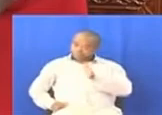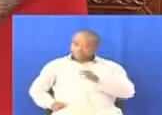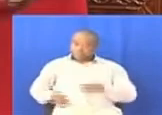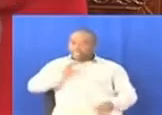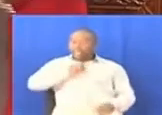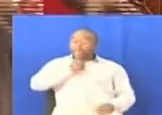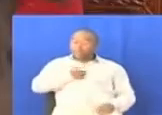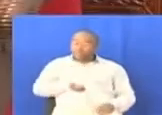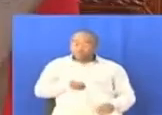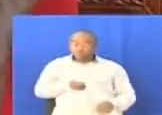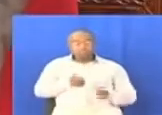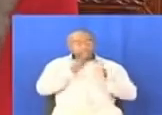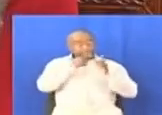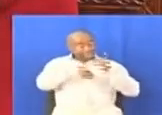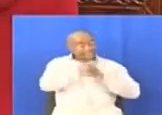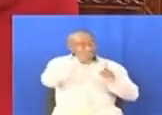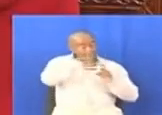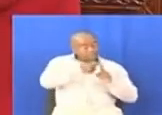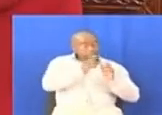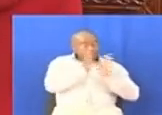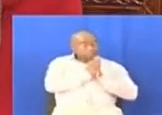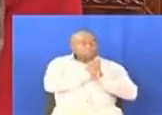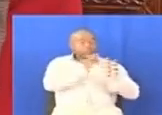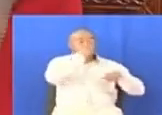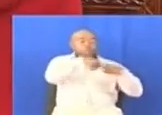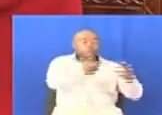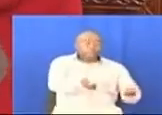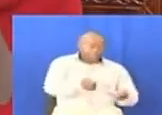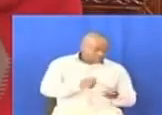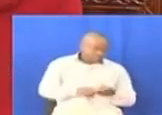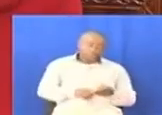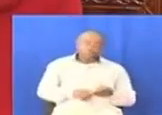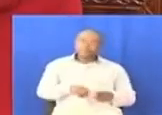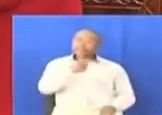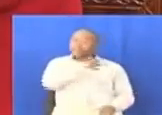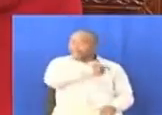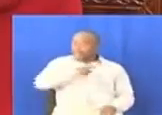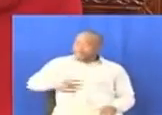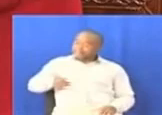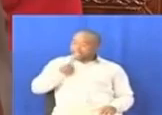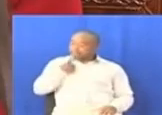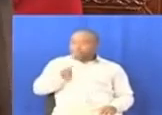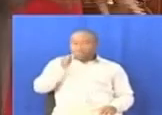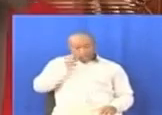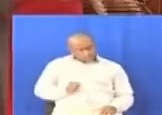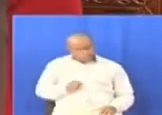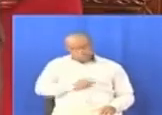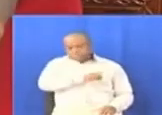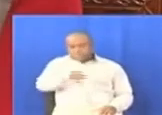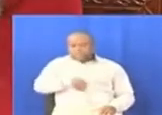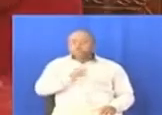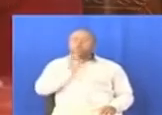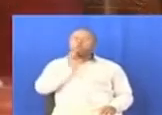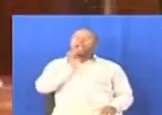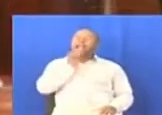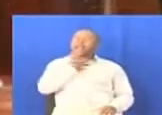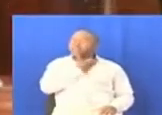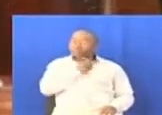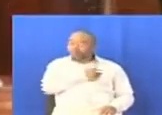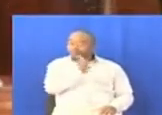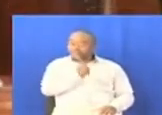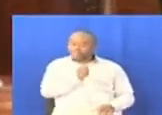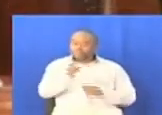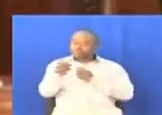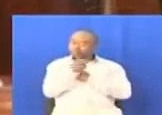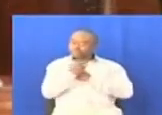ibada kufanyika. Lakini kasema rais katuambia tuchukue tahadhari. Kwa